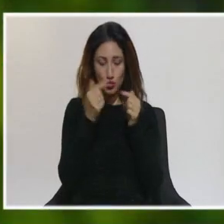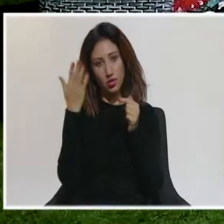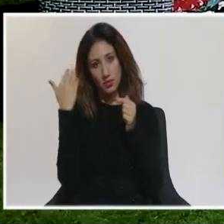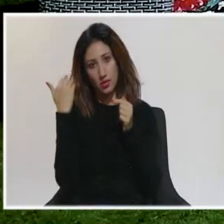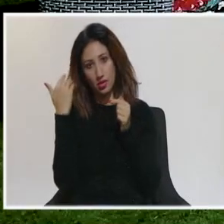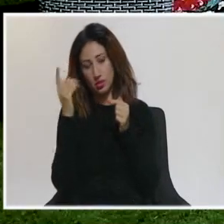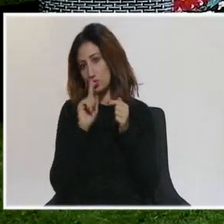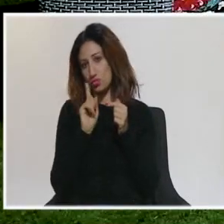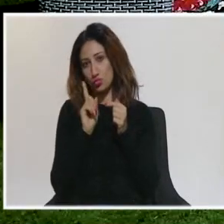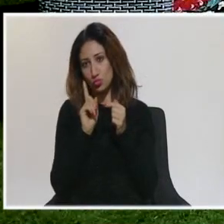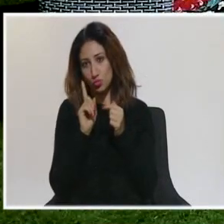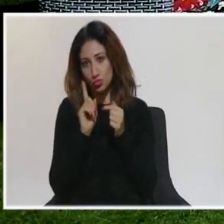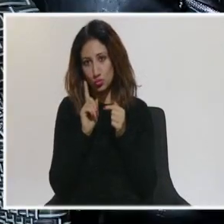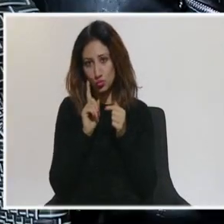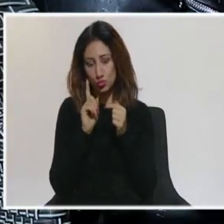لا لا.